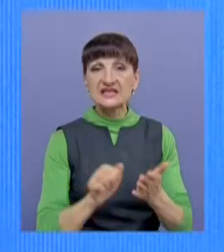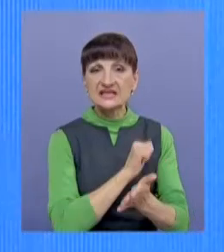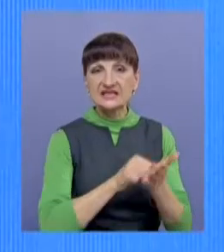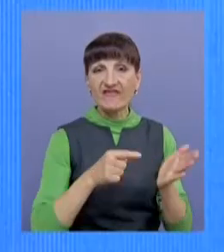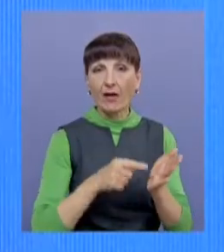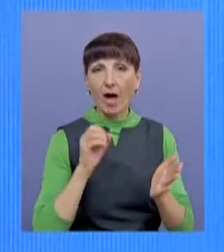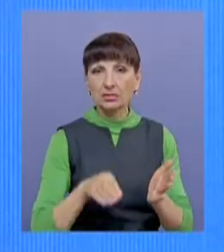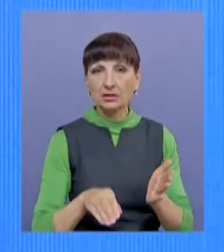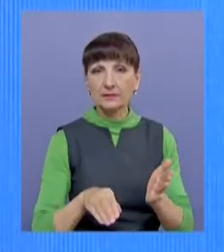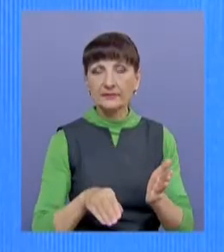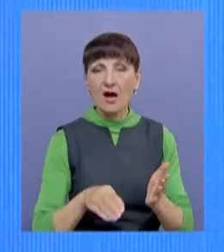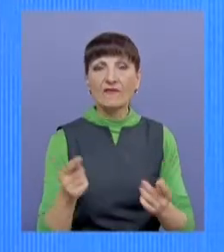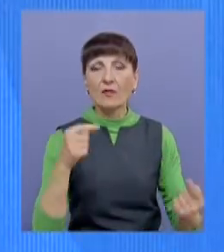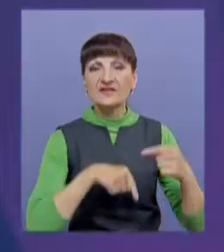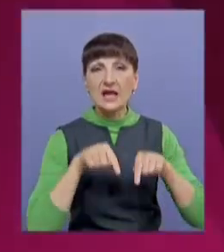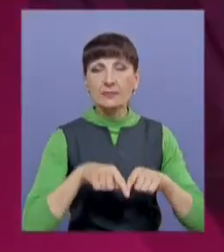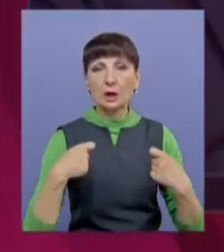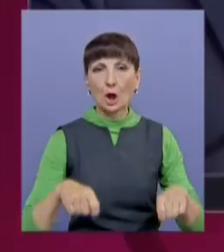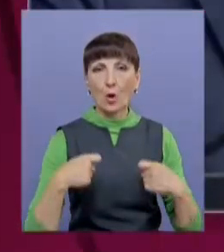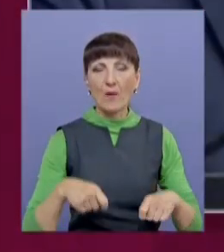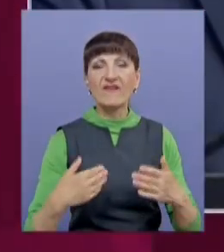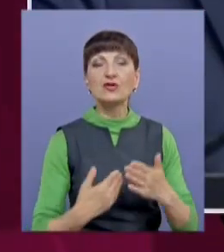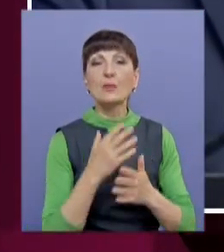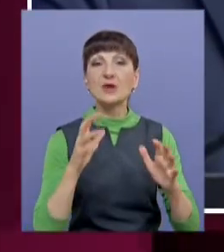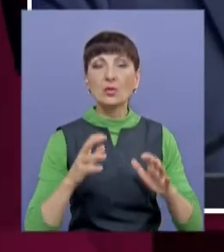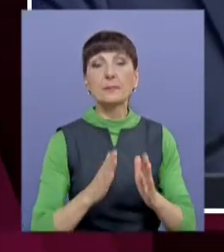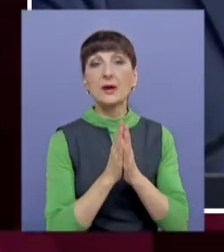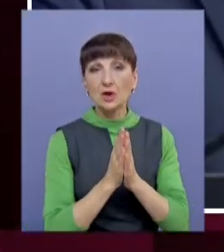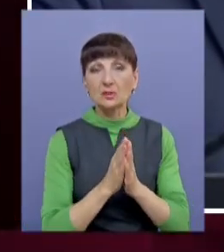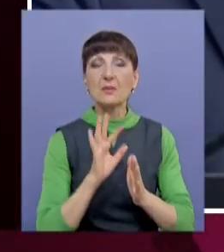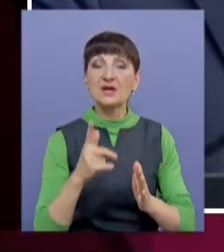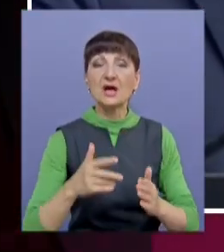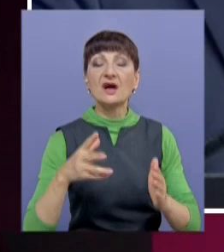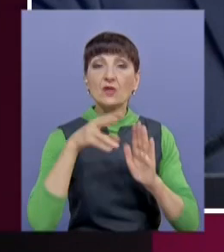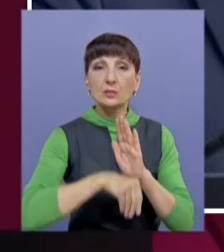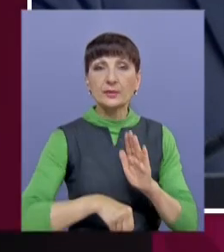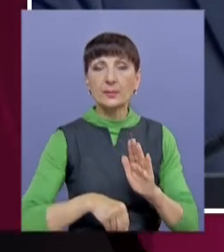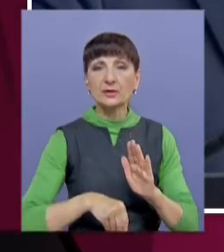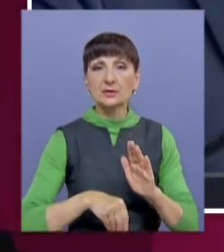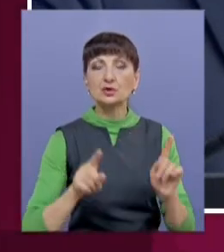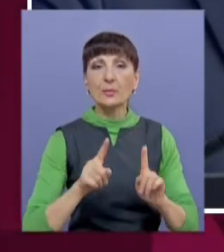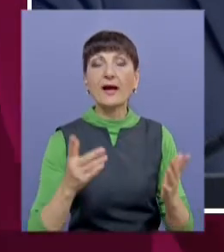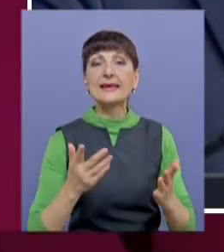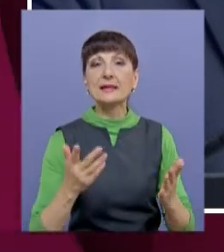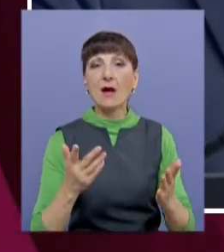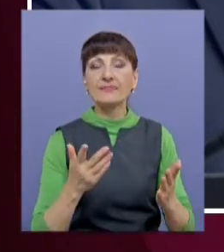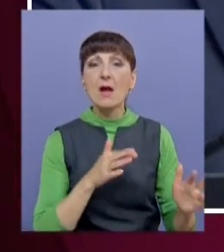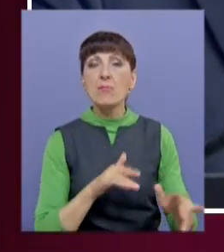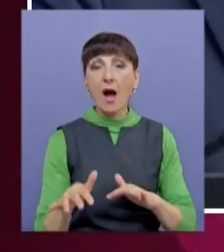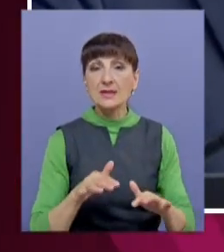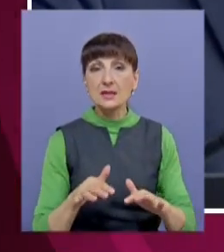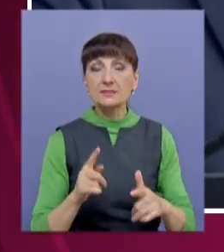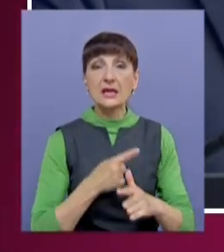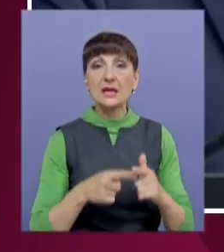сертификатов во взаимной торговле. В новом законопроекте было бы желательно предусмотреть какие-то механизмы